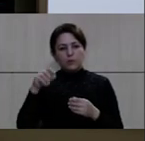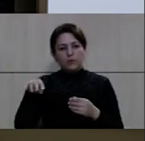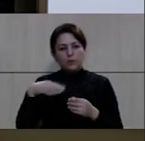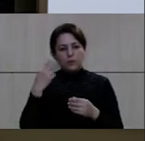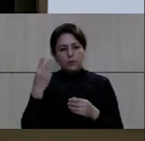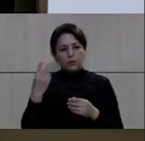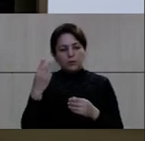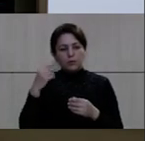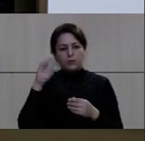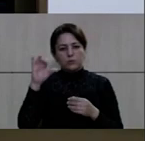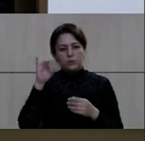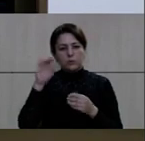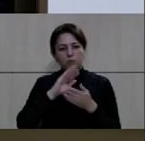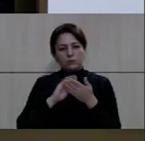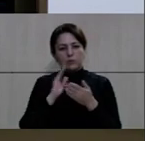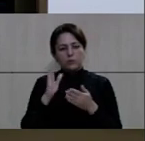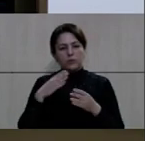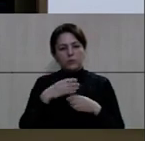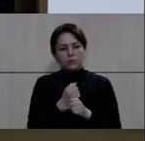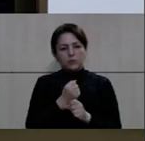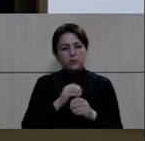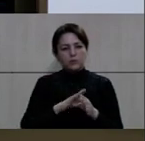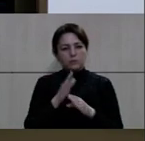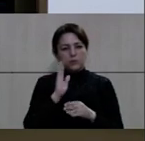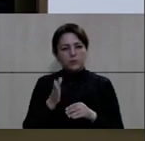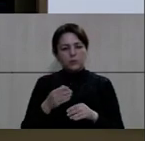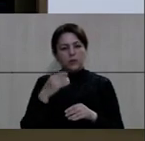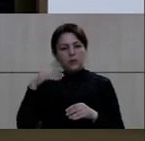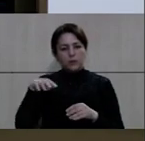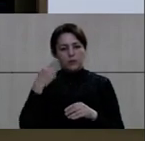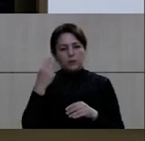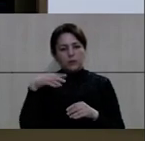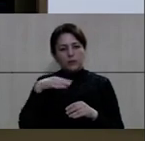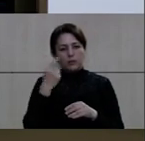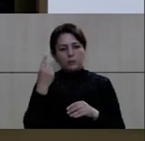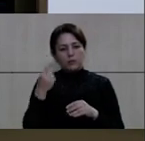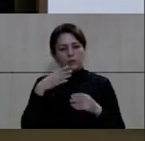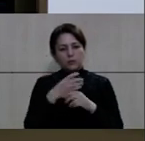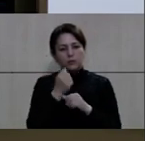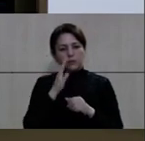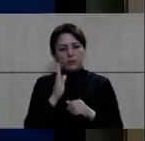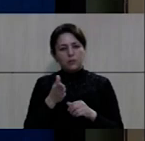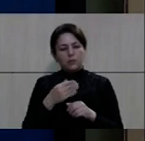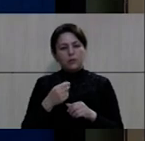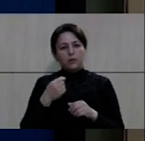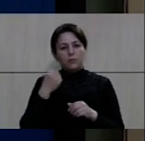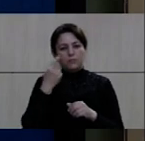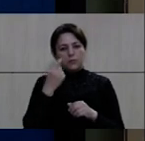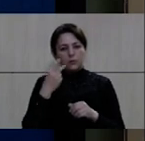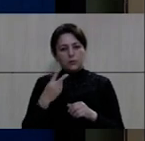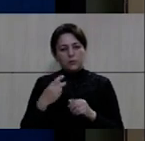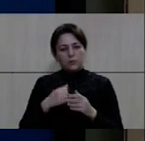42 есі сүрәтіге. Қысқартырышларын амал ешіреміз. 41, 41 қысқарады. Биттеден,